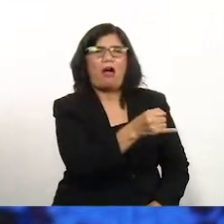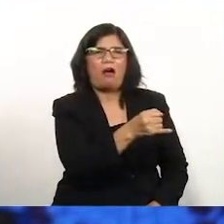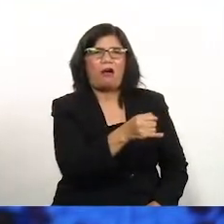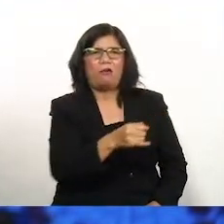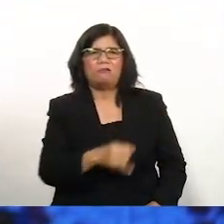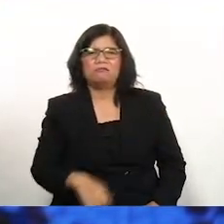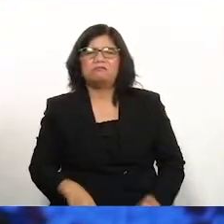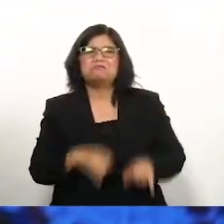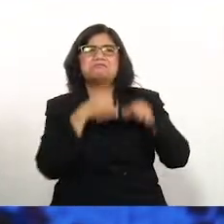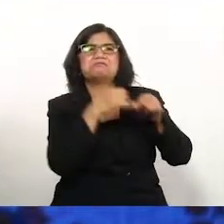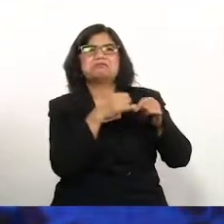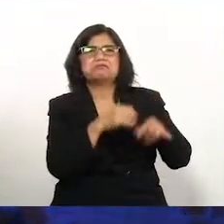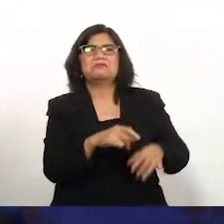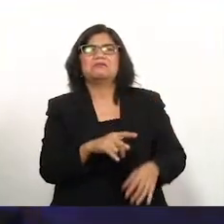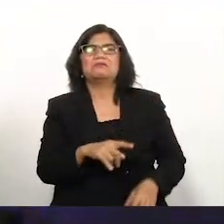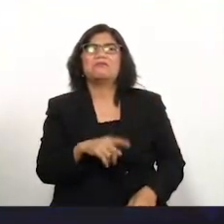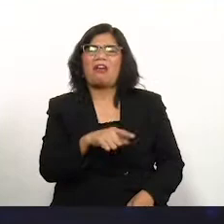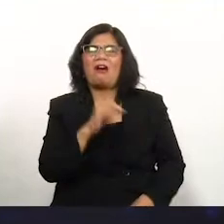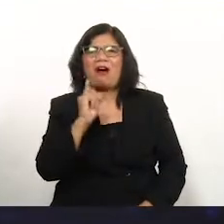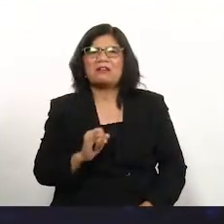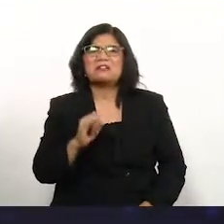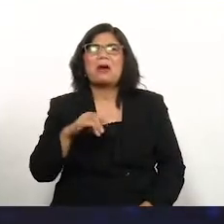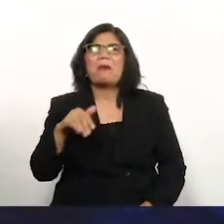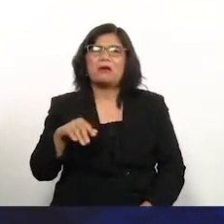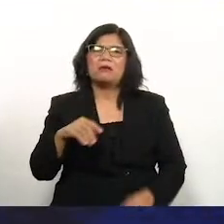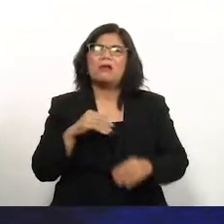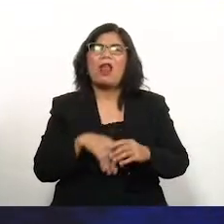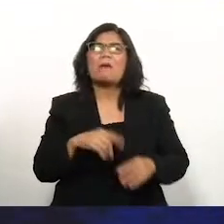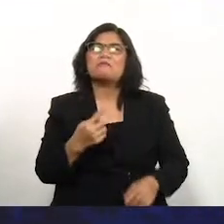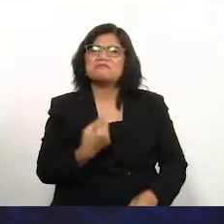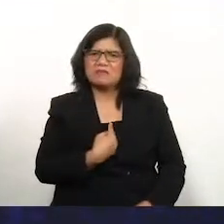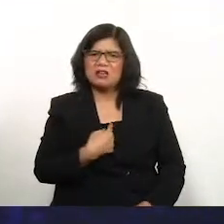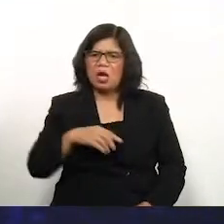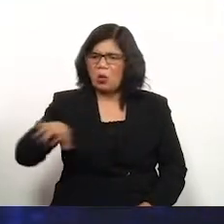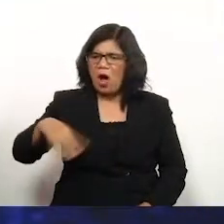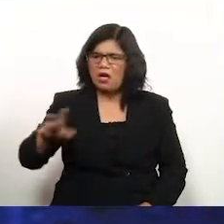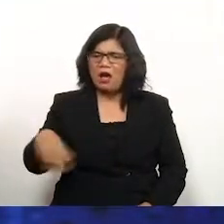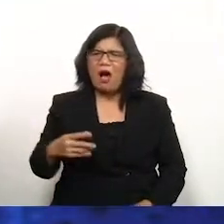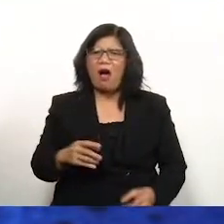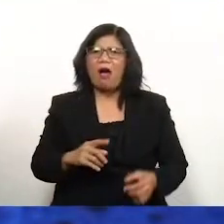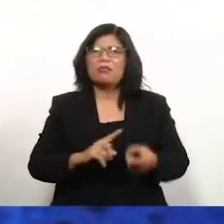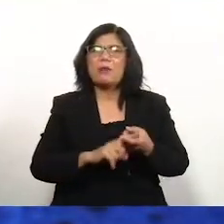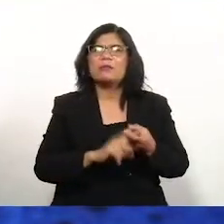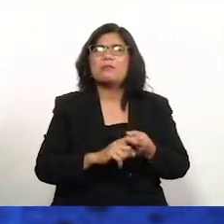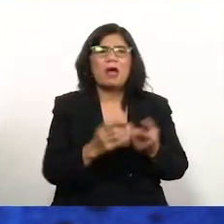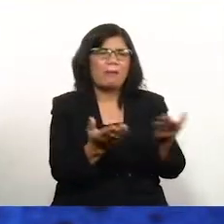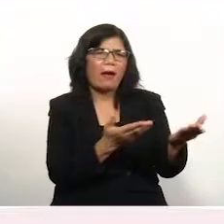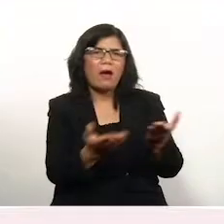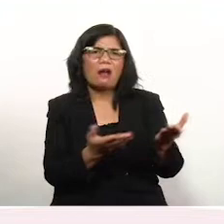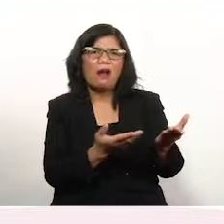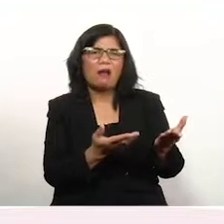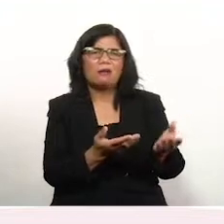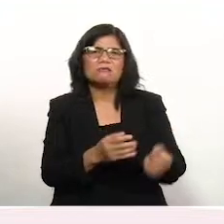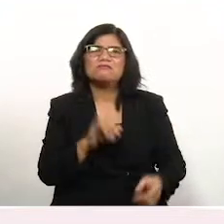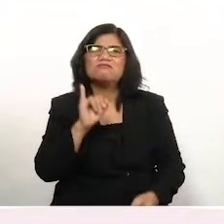I Max Hai mulai dalam kehidupan sehari-hari dalam keluarga dalam komunitas dalam pelayanan di